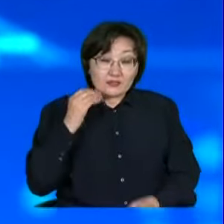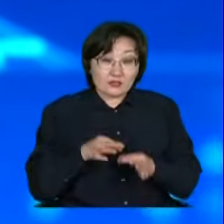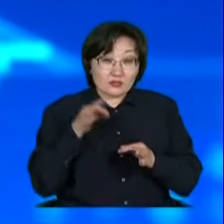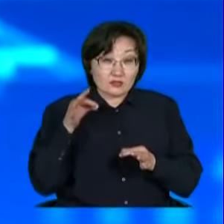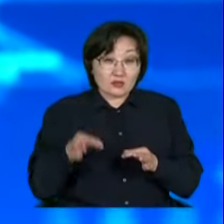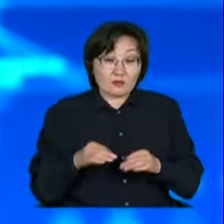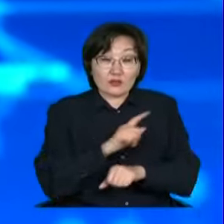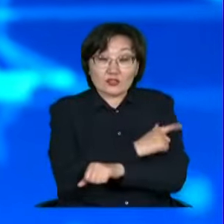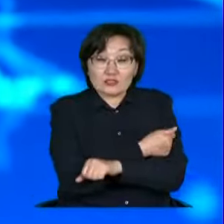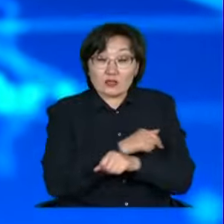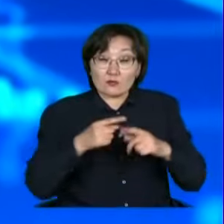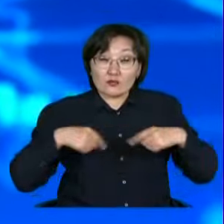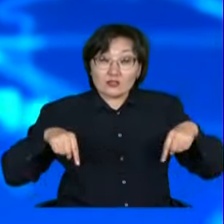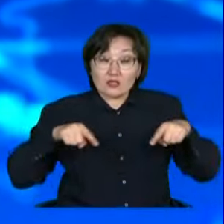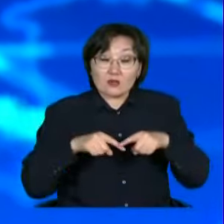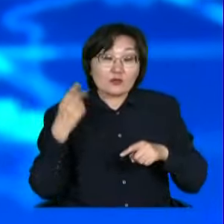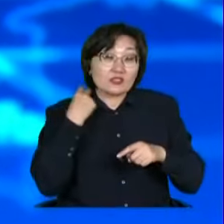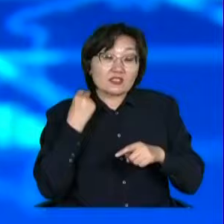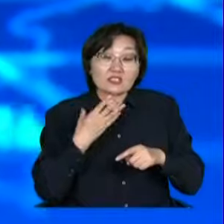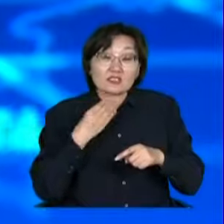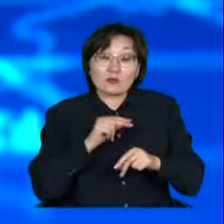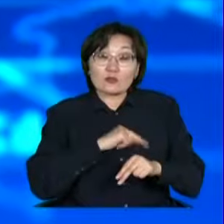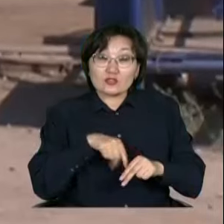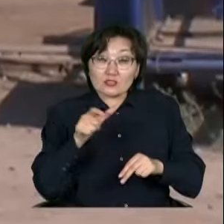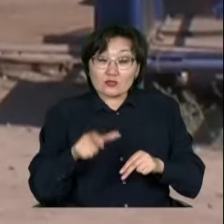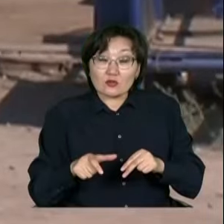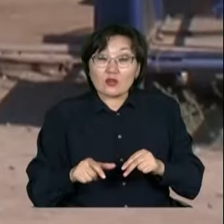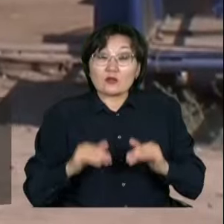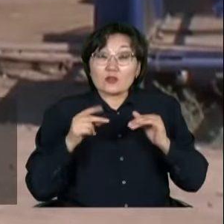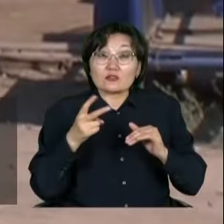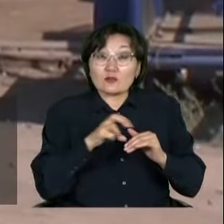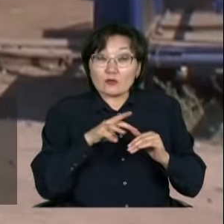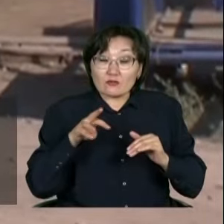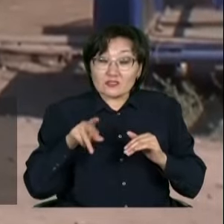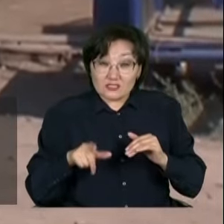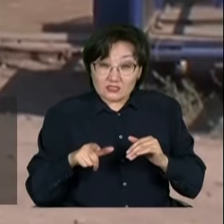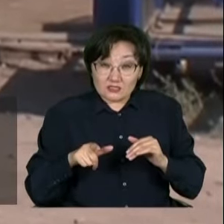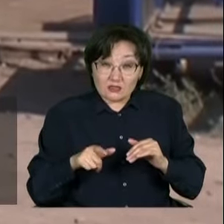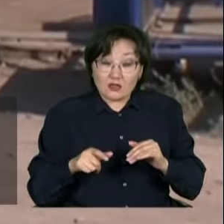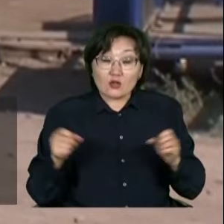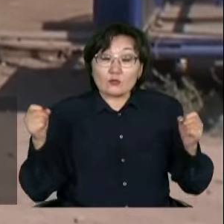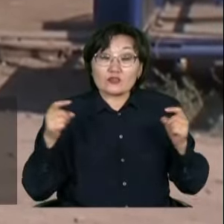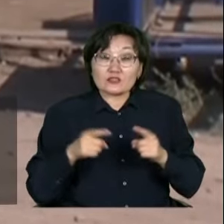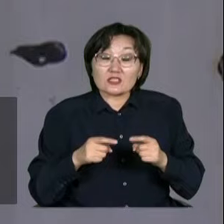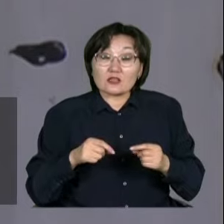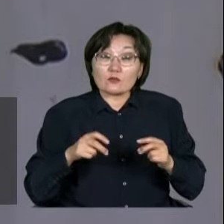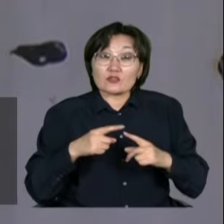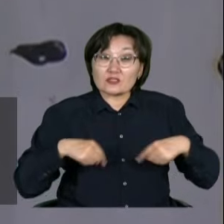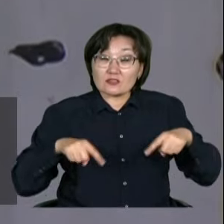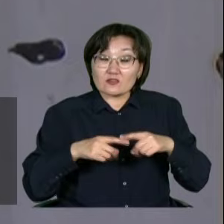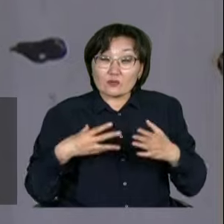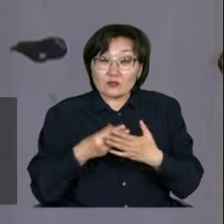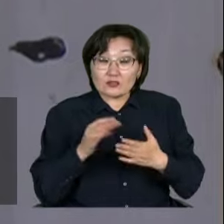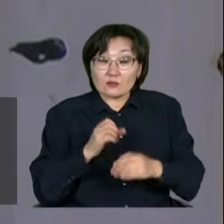области ветеринарная станция задолжала своим работникам свыше 200 миллионов тенге. Выяснилось, что предприятие не